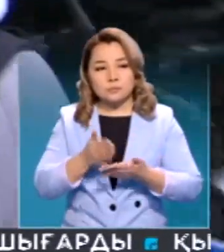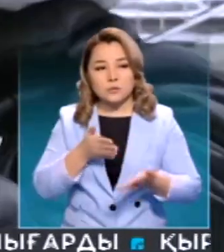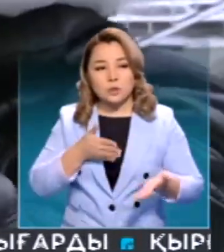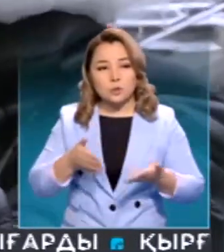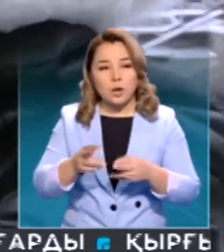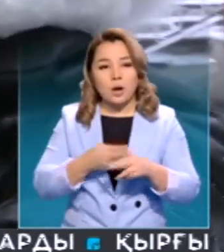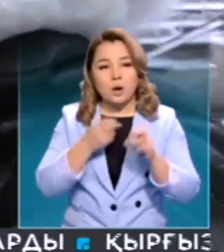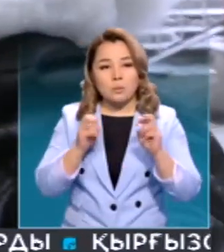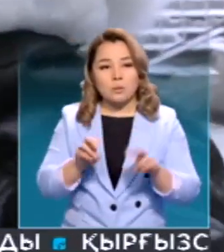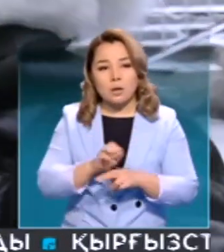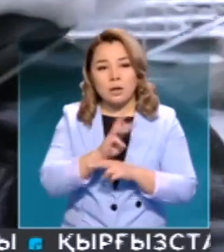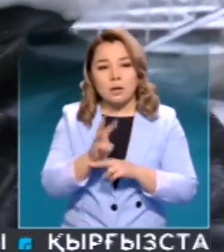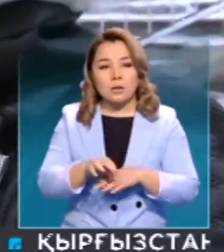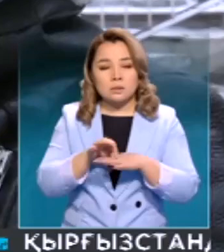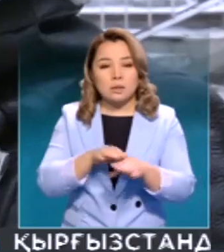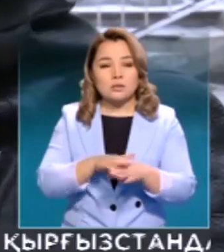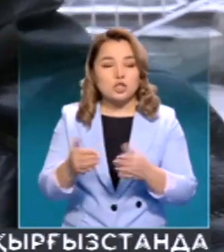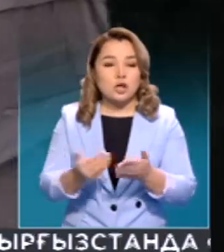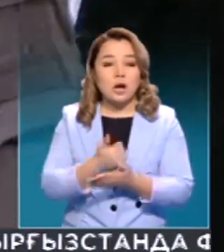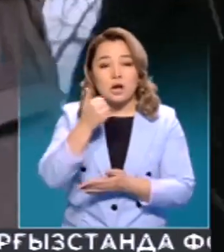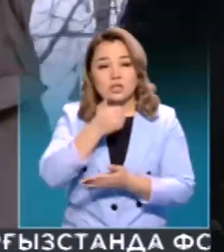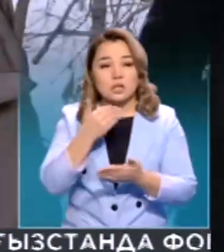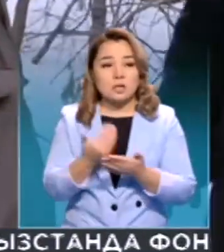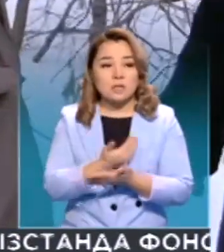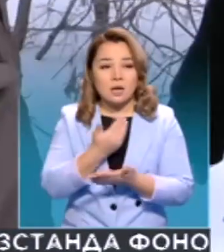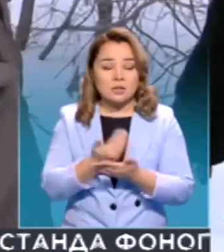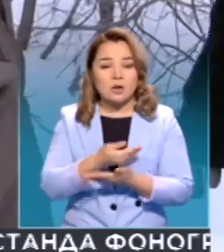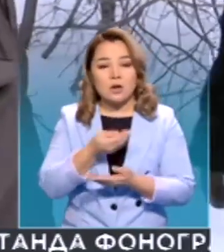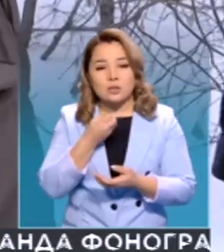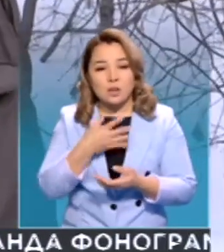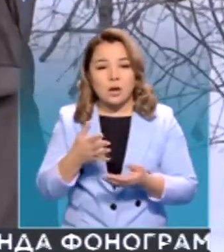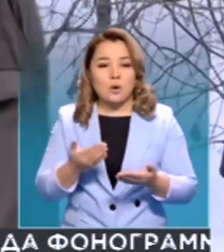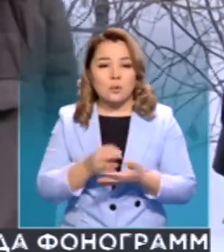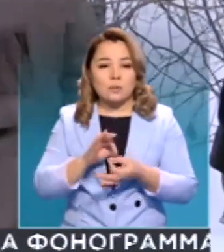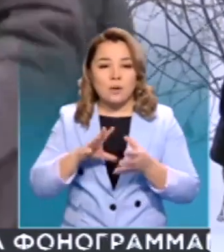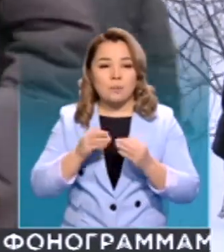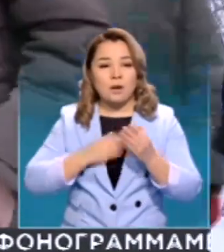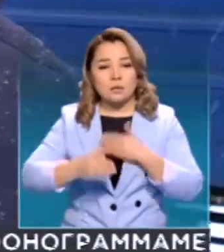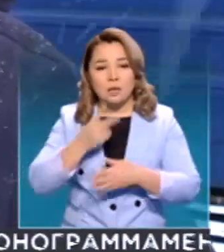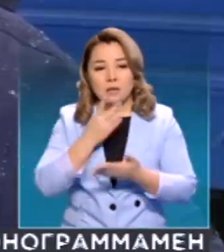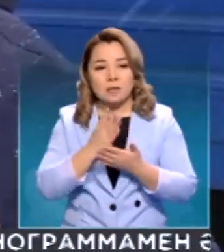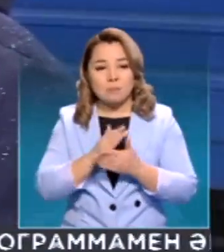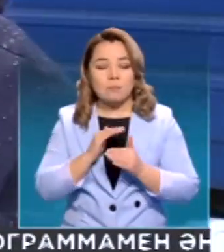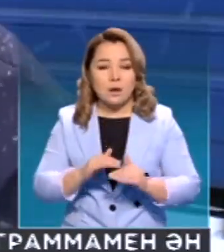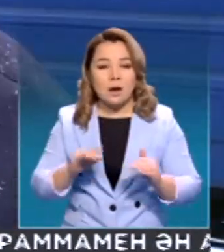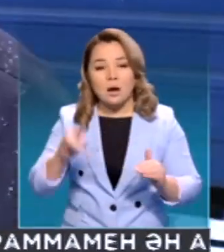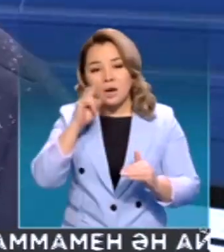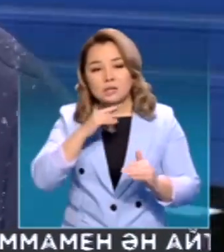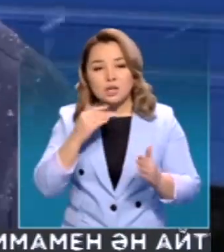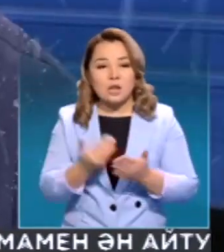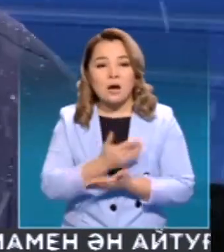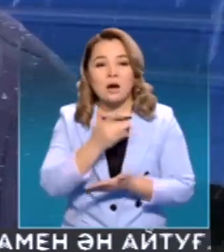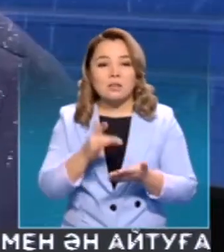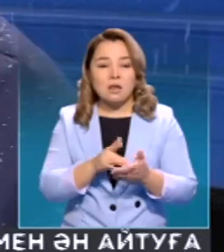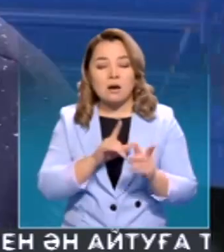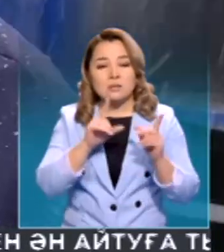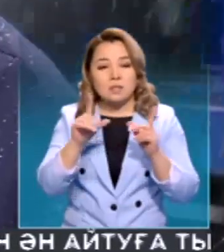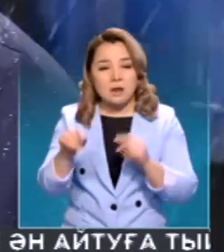жолдағы қауіпсіздігін қамтамасыз ету. Жаңа жыл жағымды оқиғалардан басталып жатқаны қуантады. Балалар Қазақстанның жаңа қалаларын